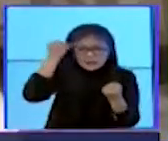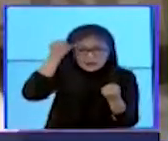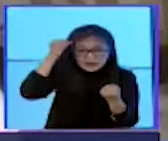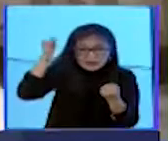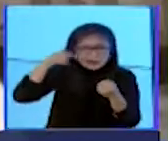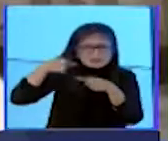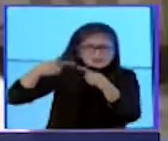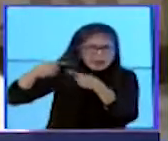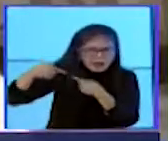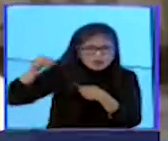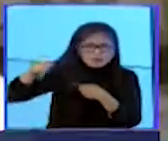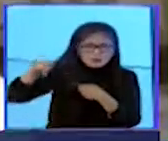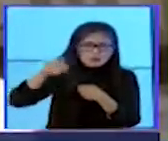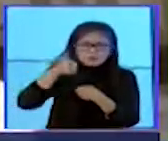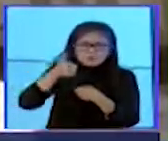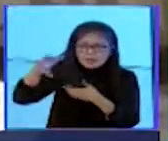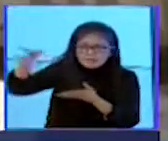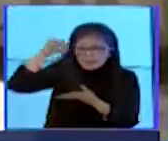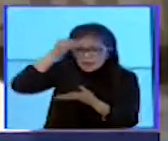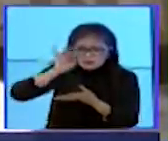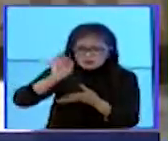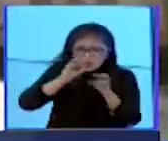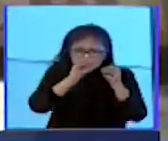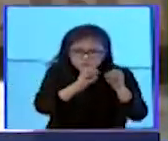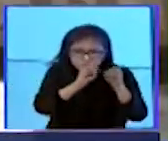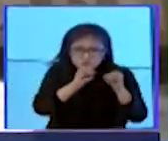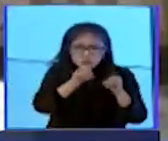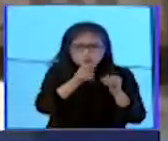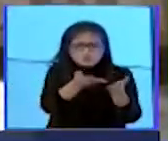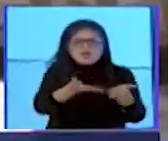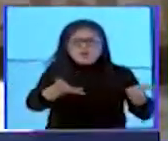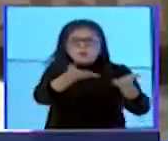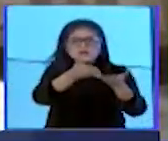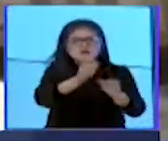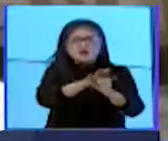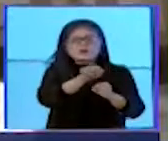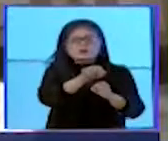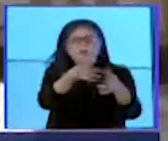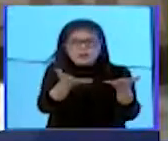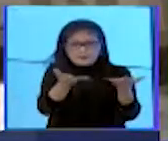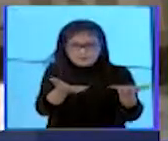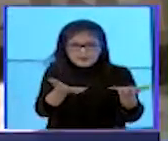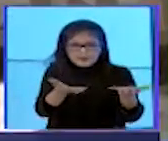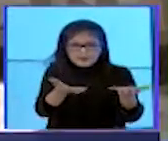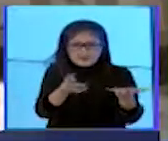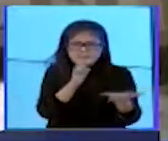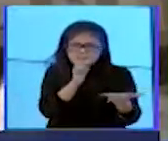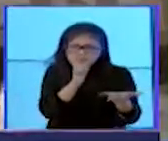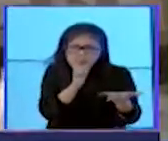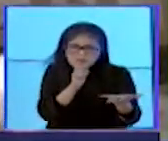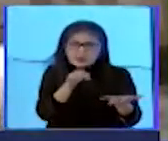kontekstual mengajar Apa sih pandemi itu bagaimana cara menebak Bagaimana